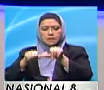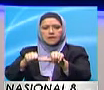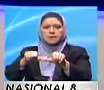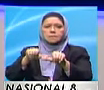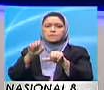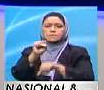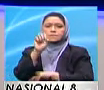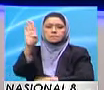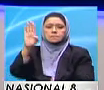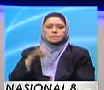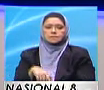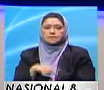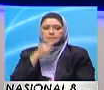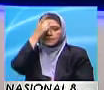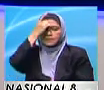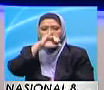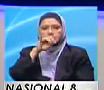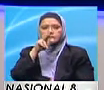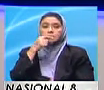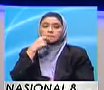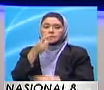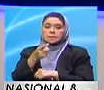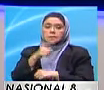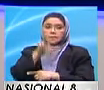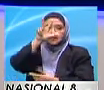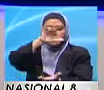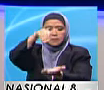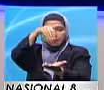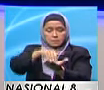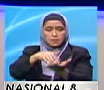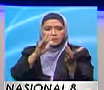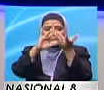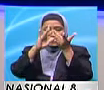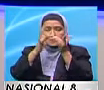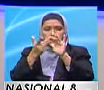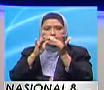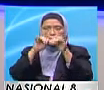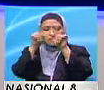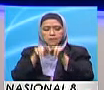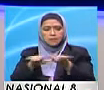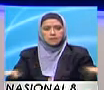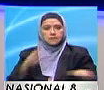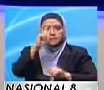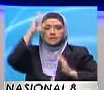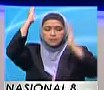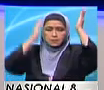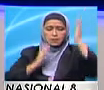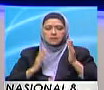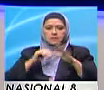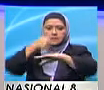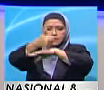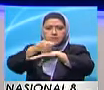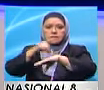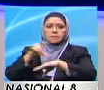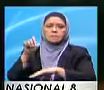Johari mengumumkan 3 lagi pusat internet satu Malaysia bakal beroperasi hujung tahun ini di Sungai Besar. 4 pusat